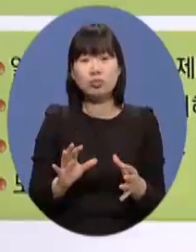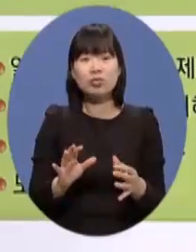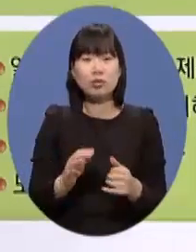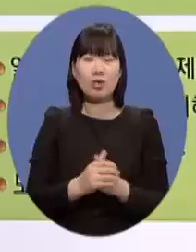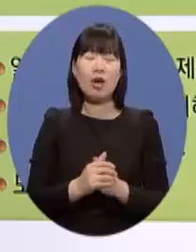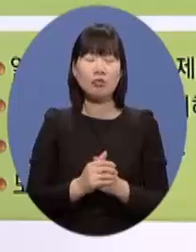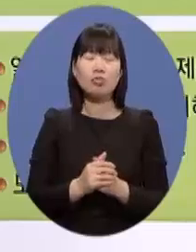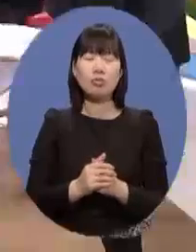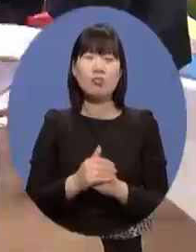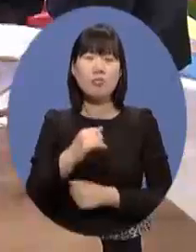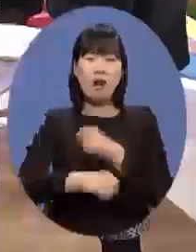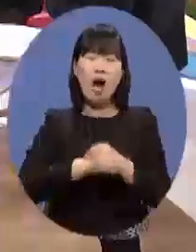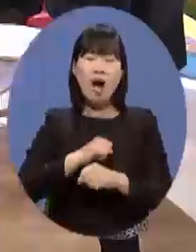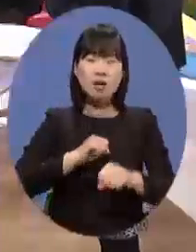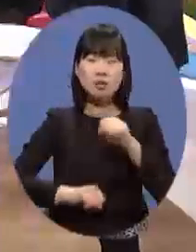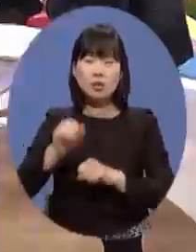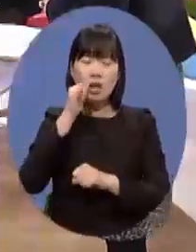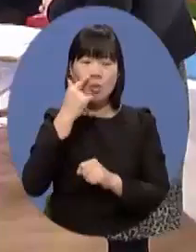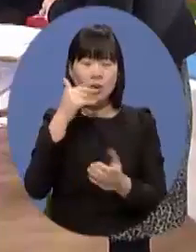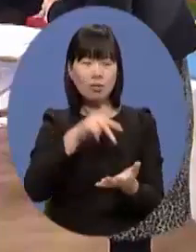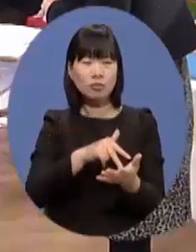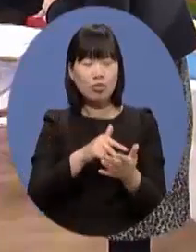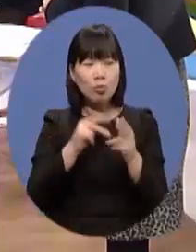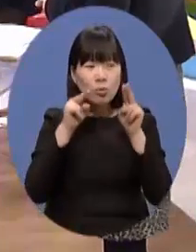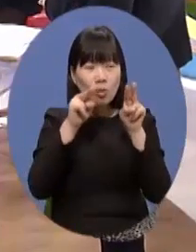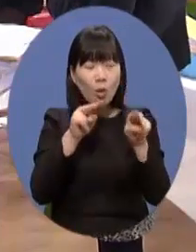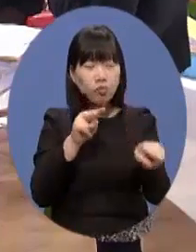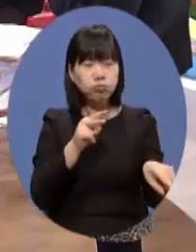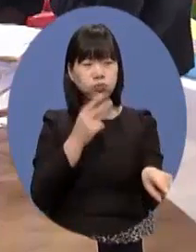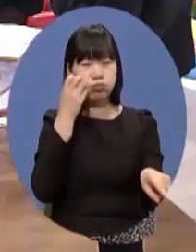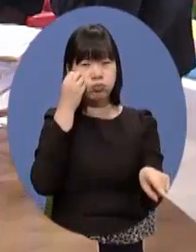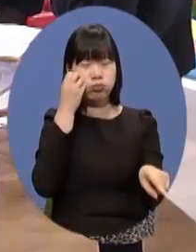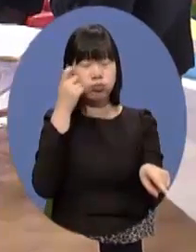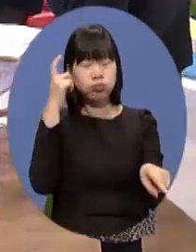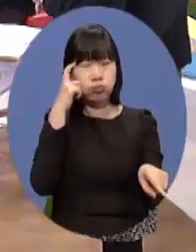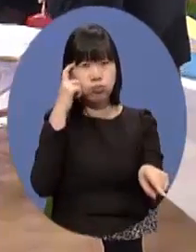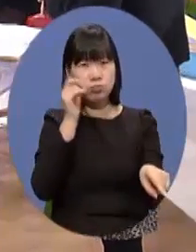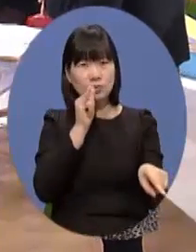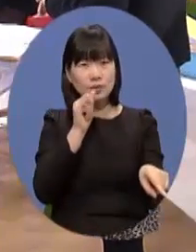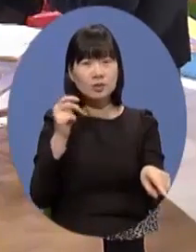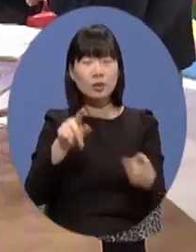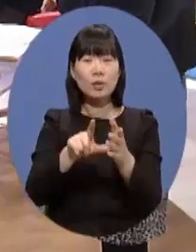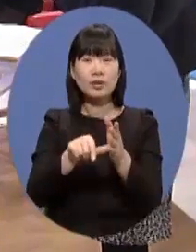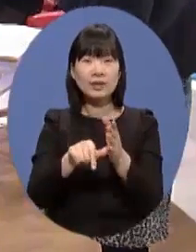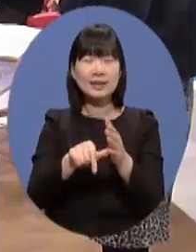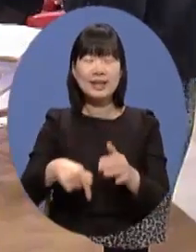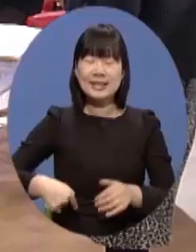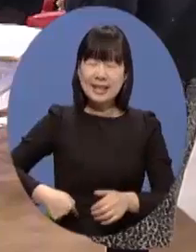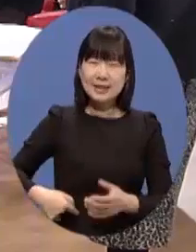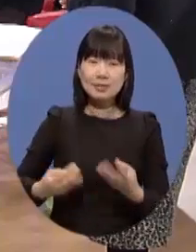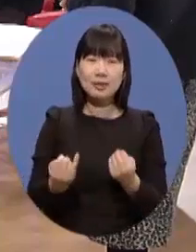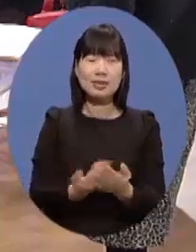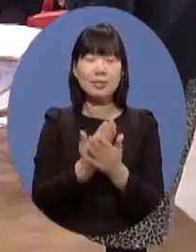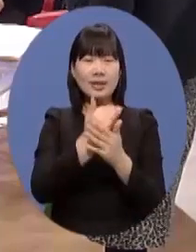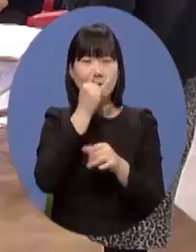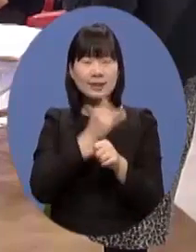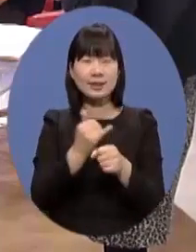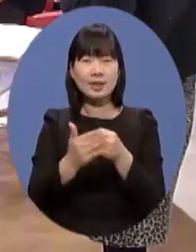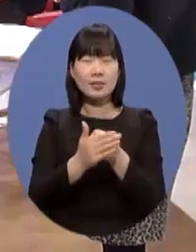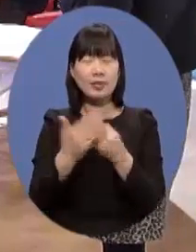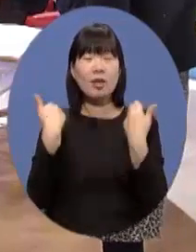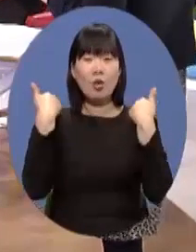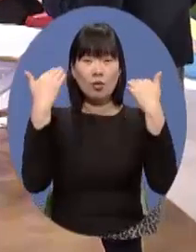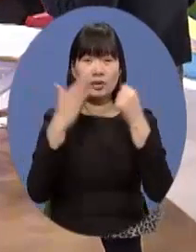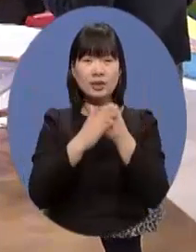박해요. 그러니까 부모님 입장에서는 뭐 제가 왜 저러나 이런 생각을 하게 되죠. 또 이 시기에는 양심이 많이 발달을 해요. 이제